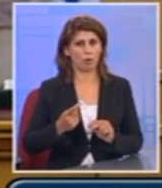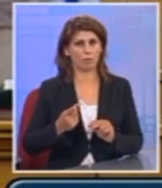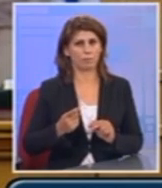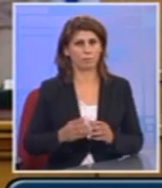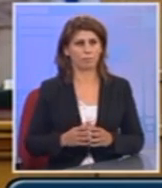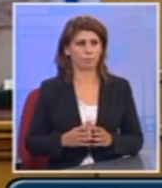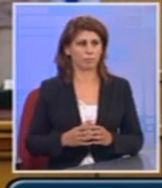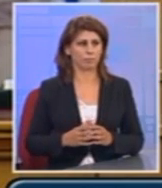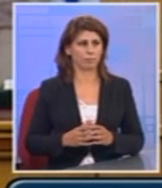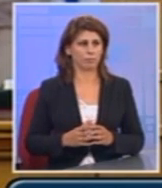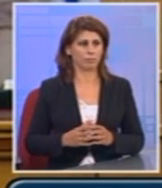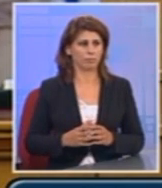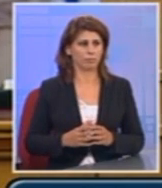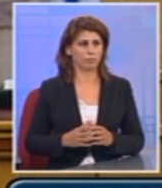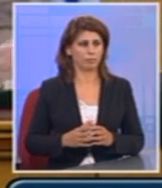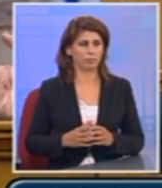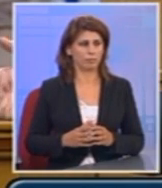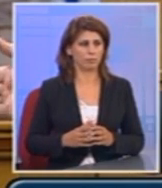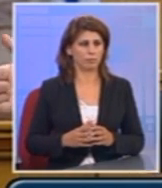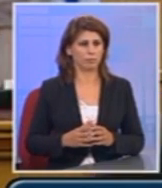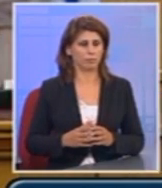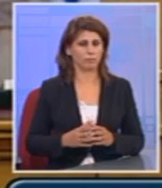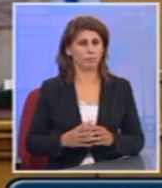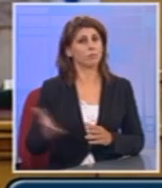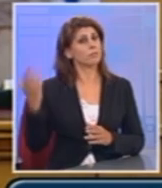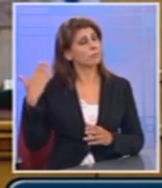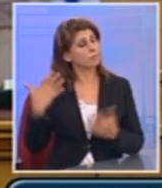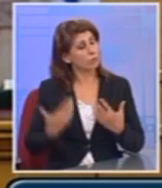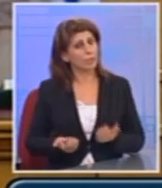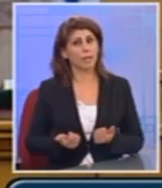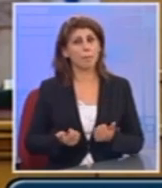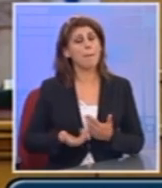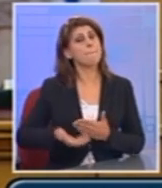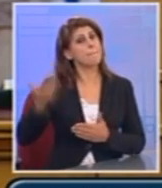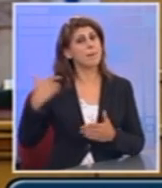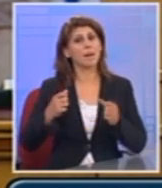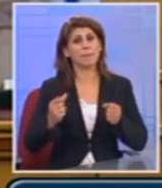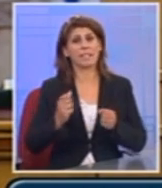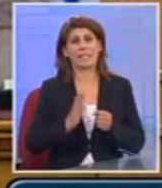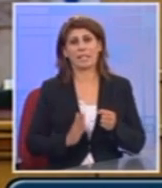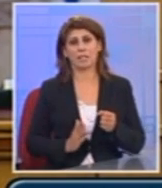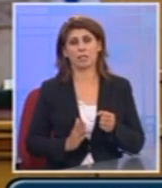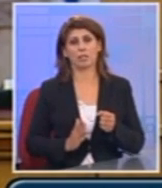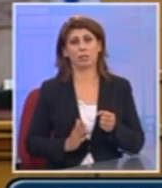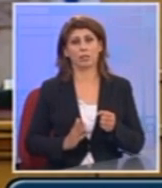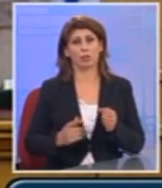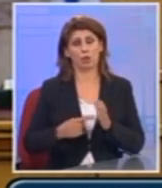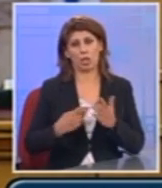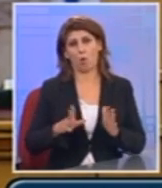ποσοστό που είχαμε και πριν από την κρίση την